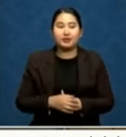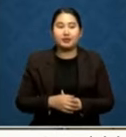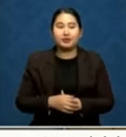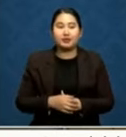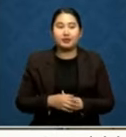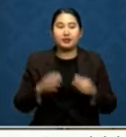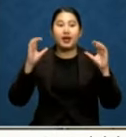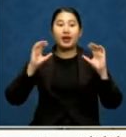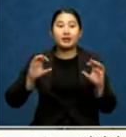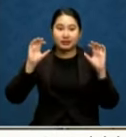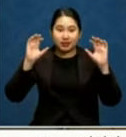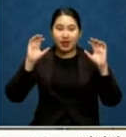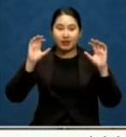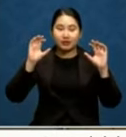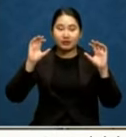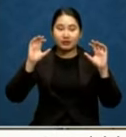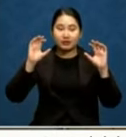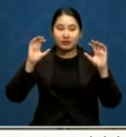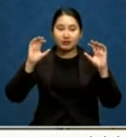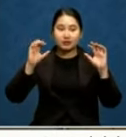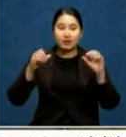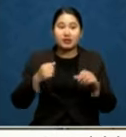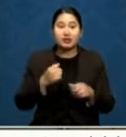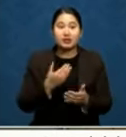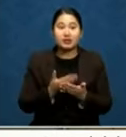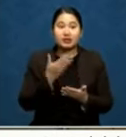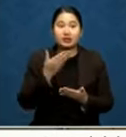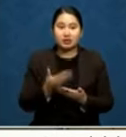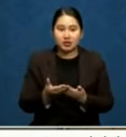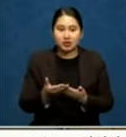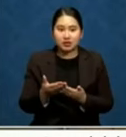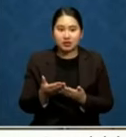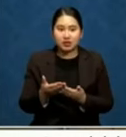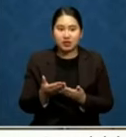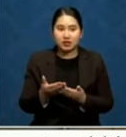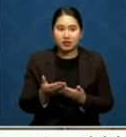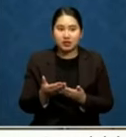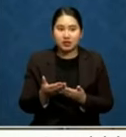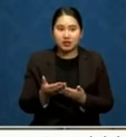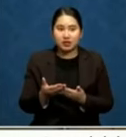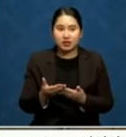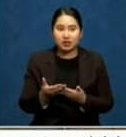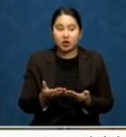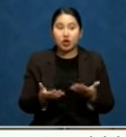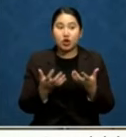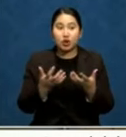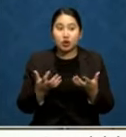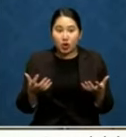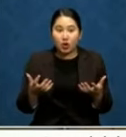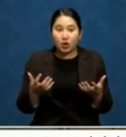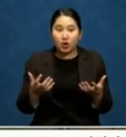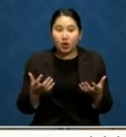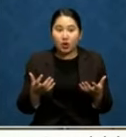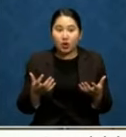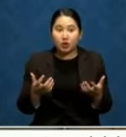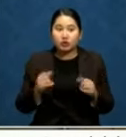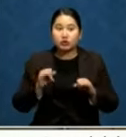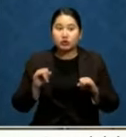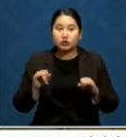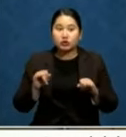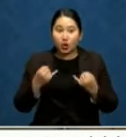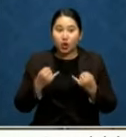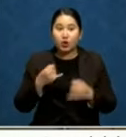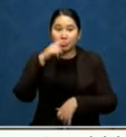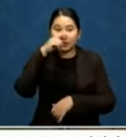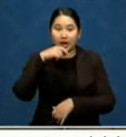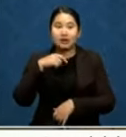ยงานราชการเองเนี่ยทำไมไม่ซื้อสินค้าต่างๆเกี่ยวกับยุทโธปกรณ์จากเอกชน